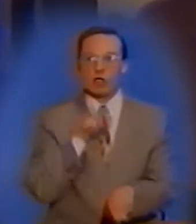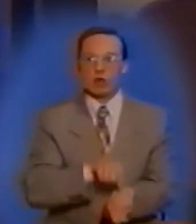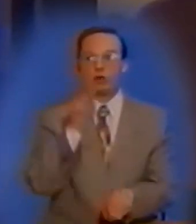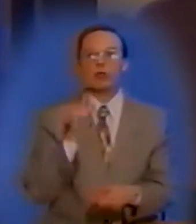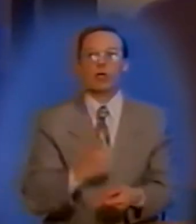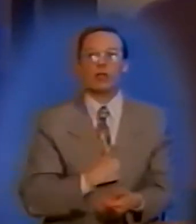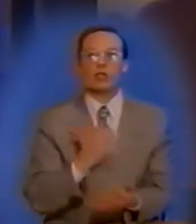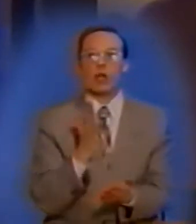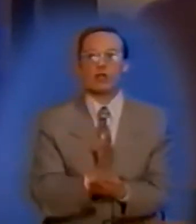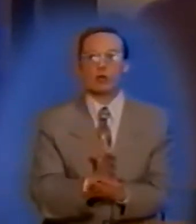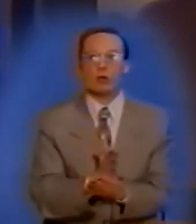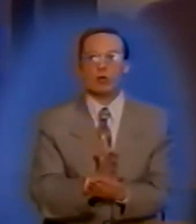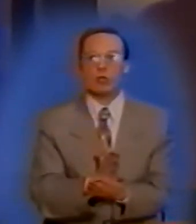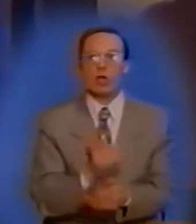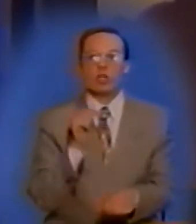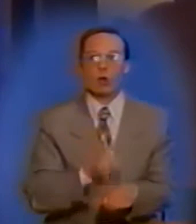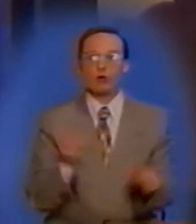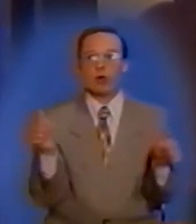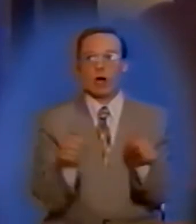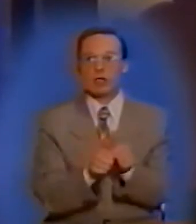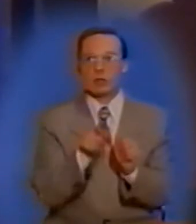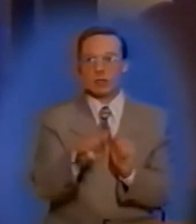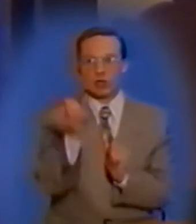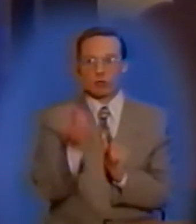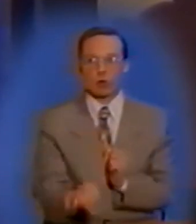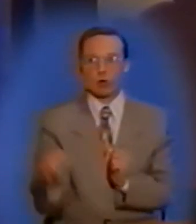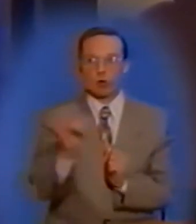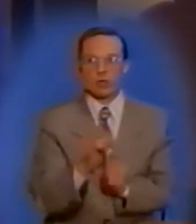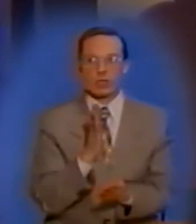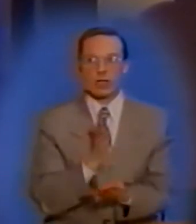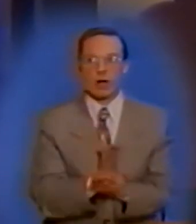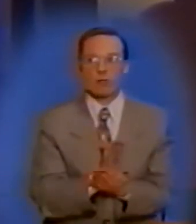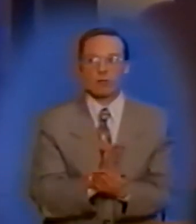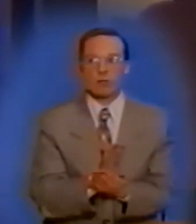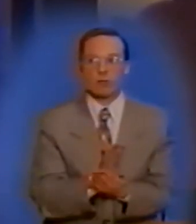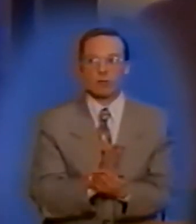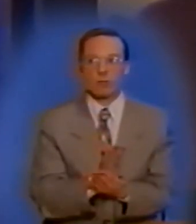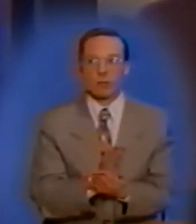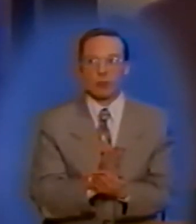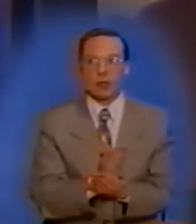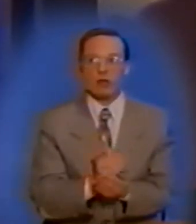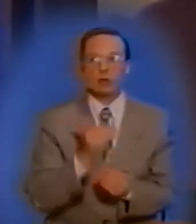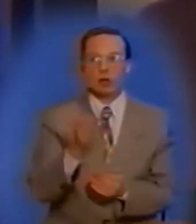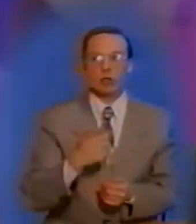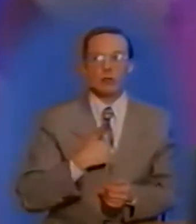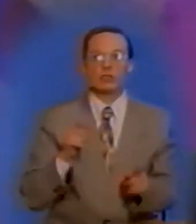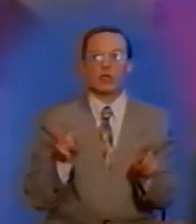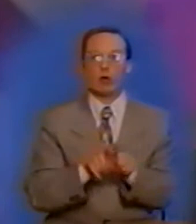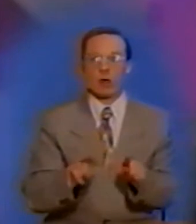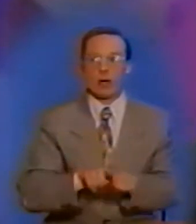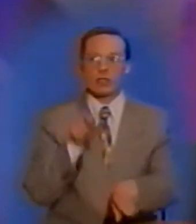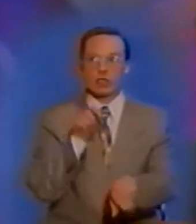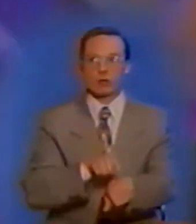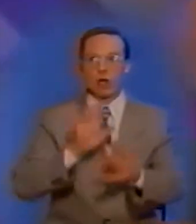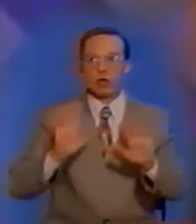esu, jaučiu artimas tą žmogų, kuris yra. Žodžiu, tai tokie patys